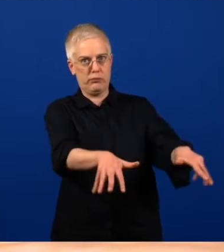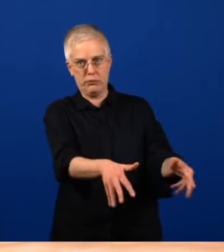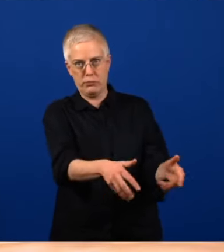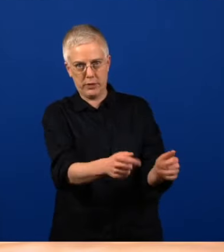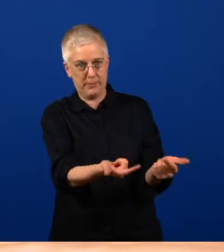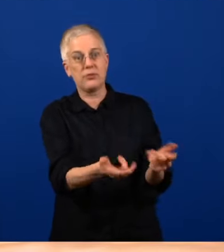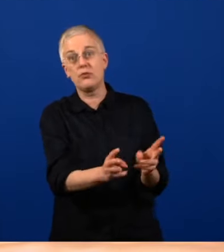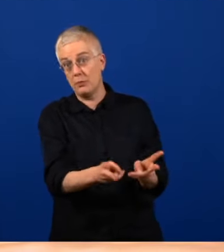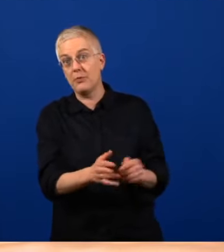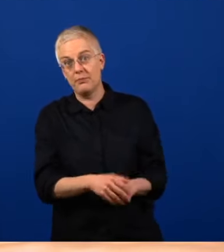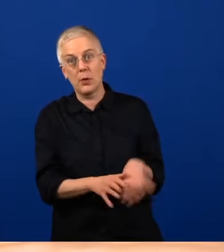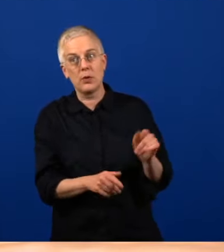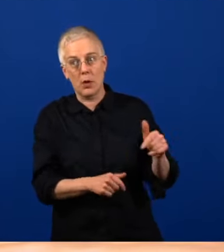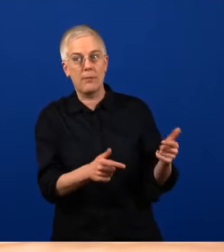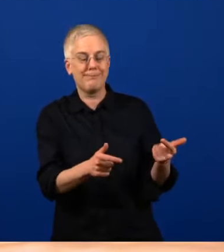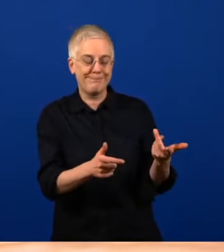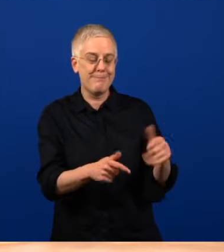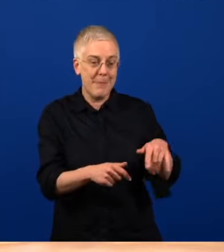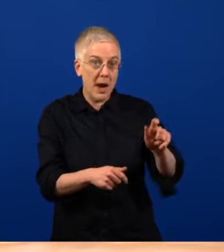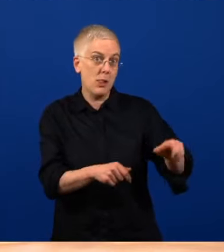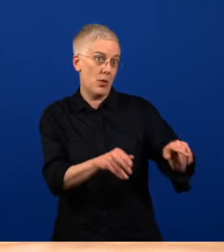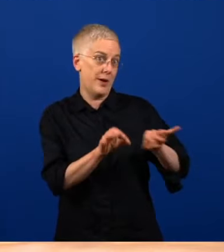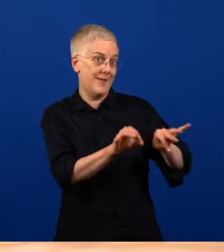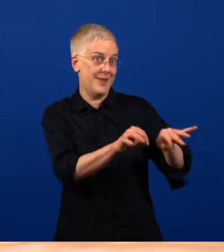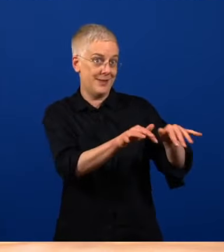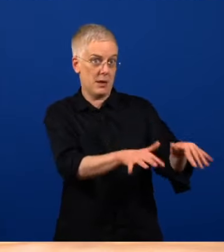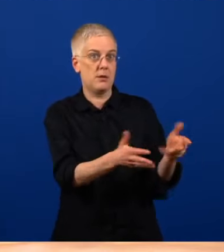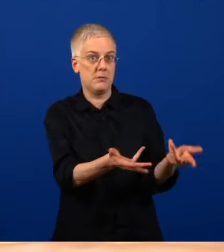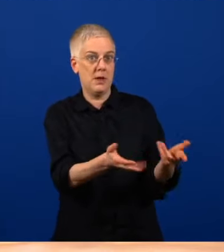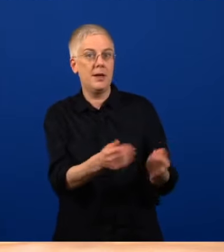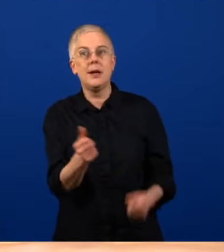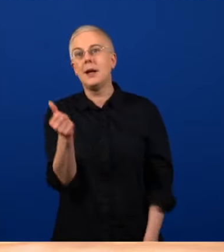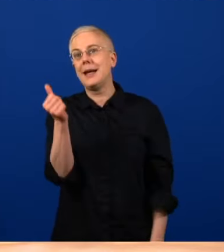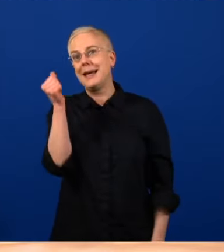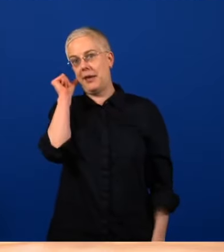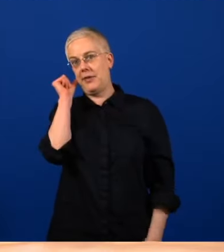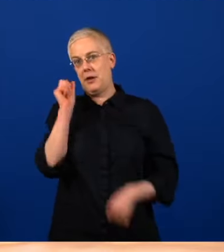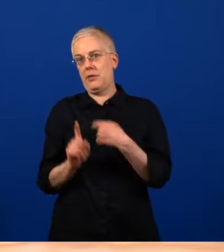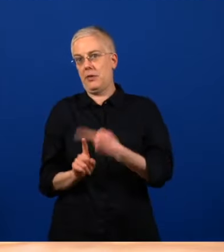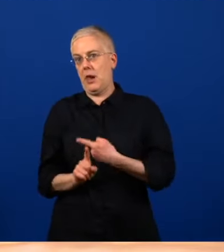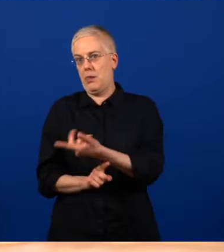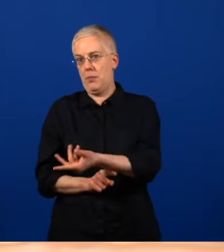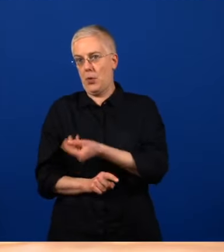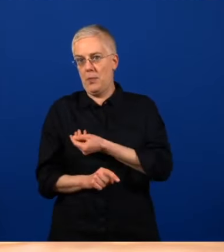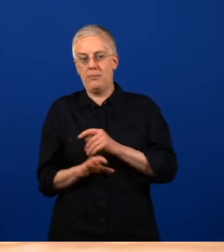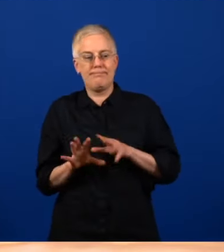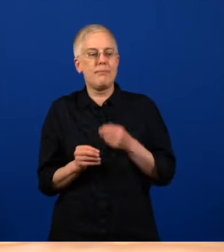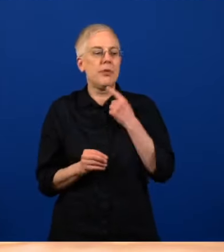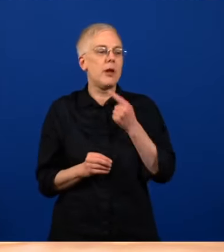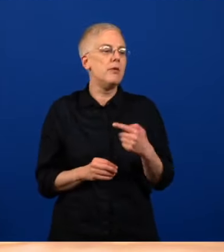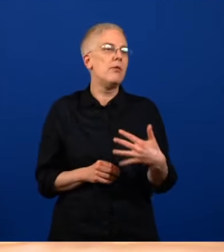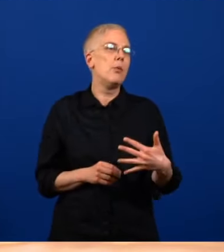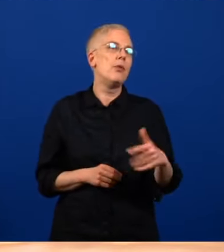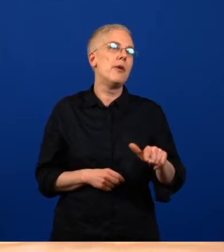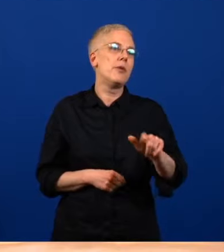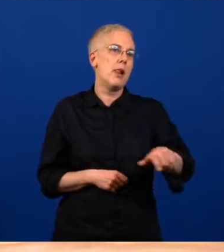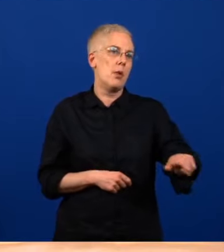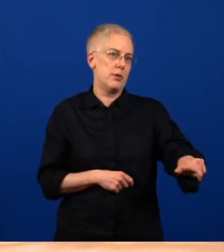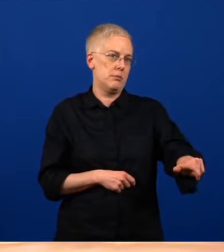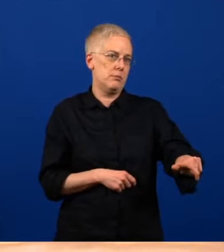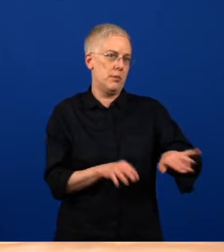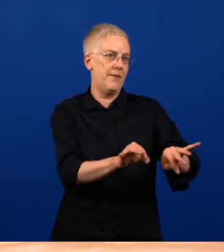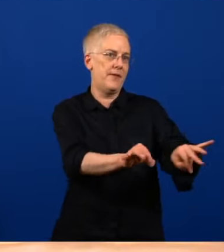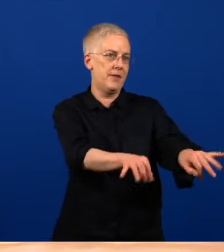weitere hinzugekommen. Gestern waren das nach meiner Kenntnis 25. Es kann aber sein, dass sich inzwischen noch